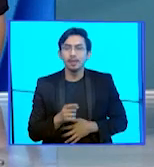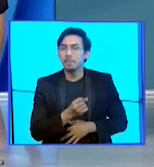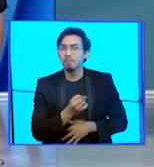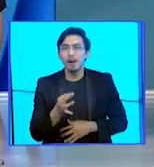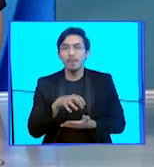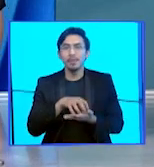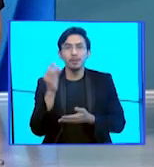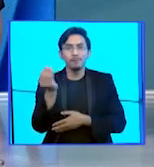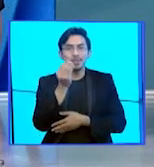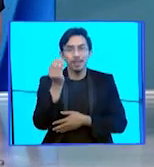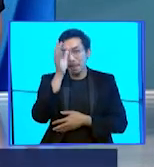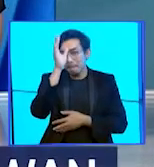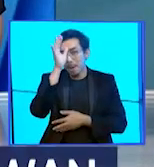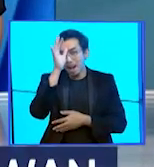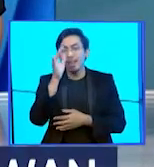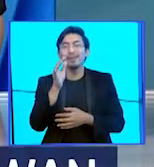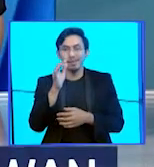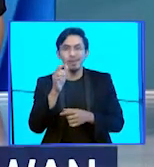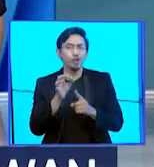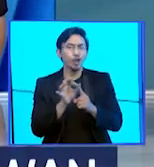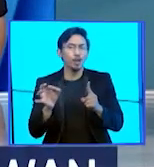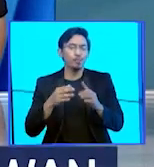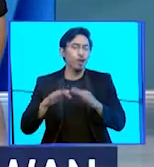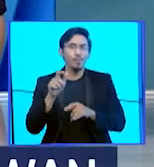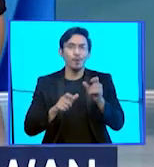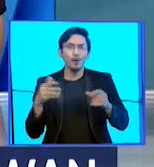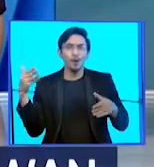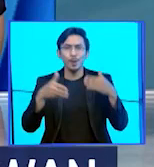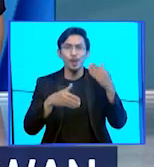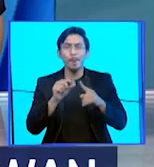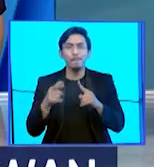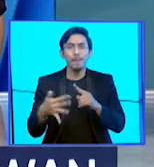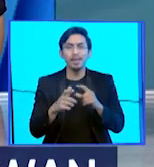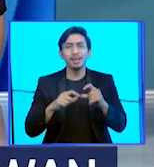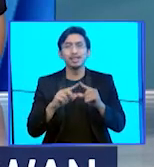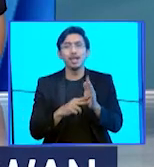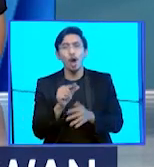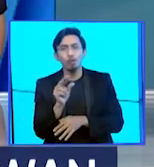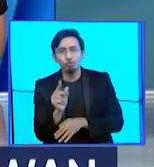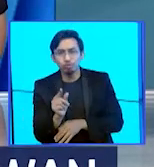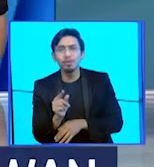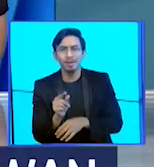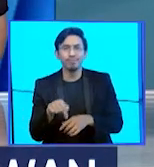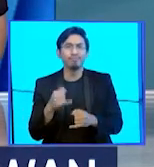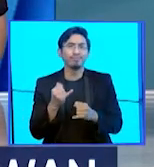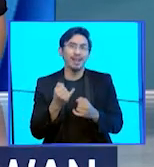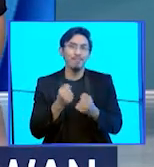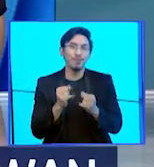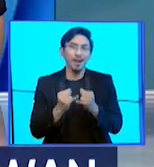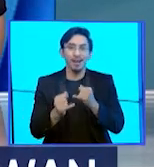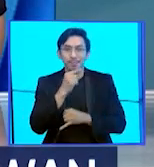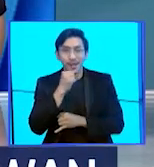Kawasan wisata di Bali mulai diserbu ribuan wisatawan. Di Pantai Sanur, wisatawan menghabiskan libur akhir pekan untuk berlibur. Ramainya